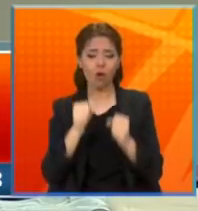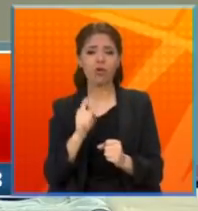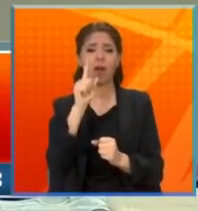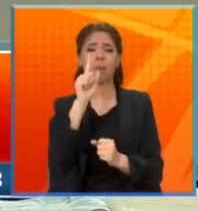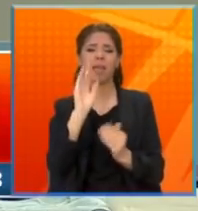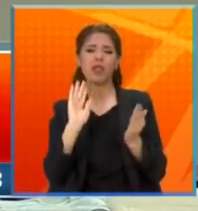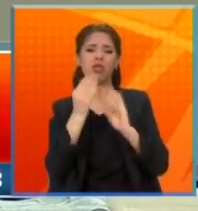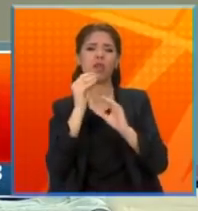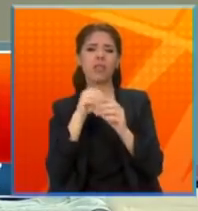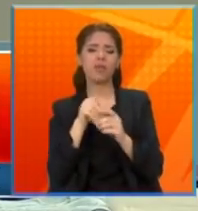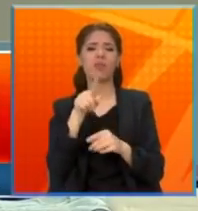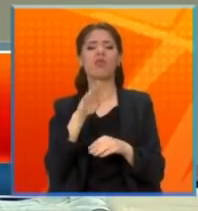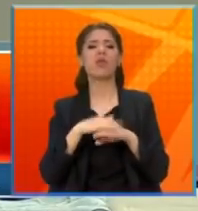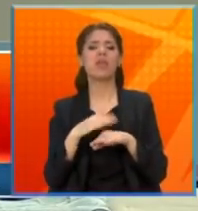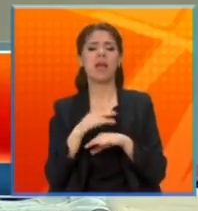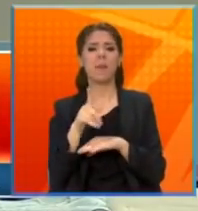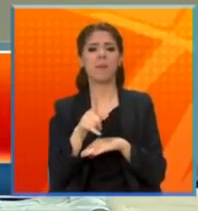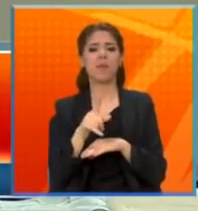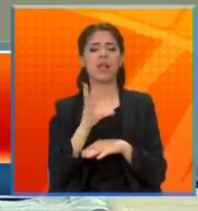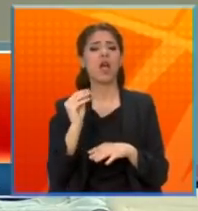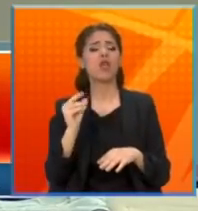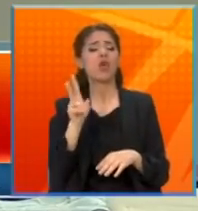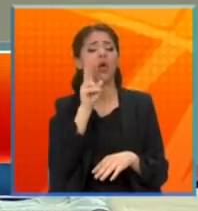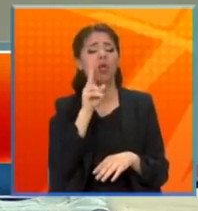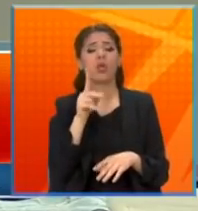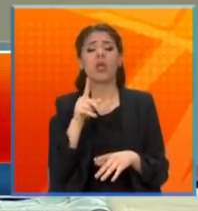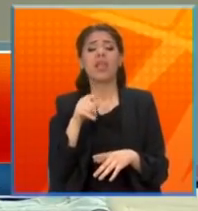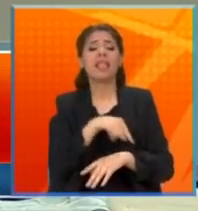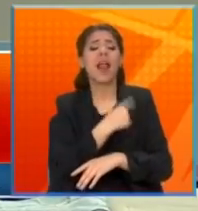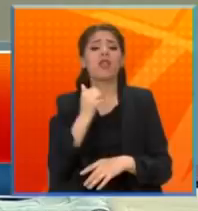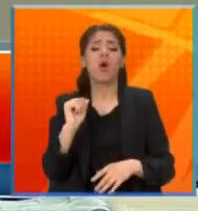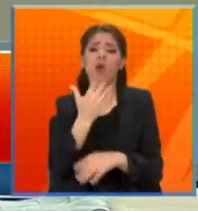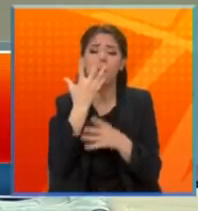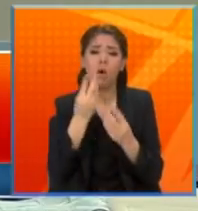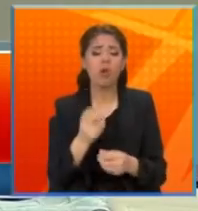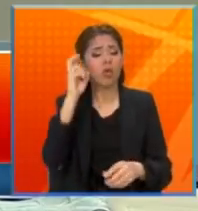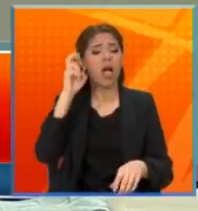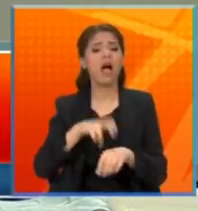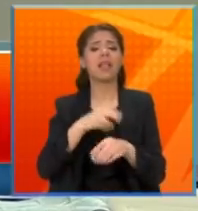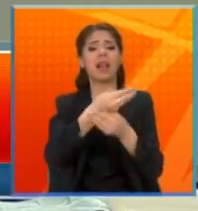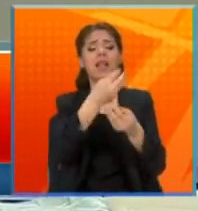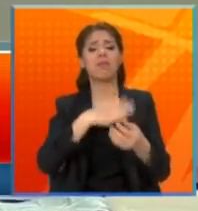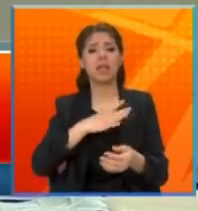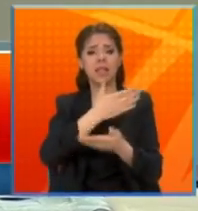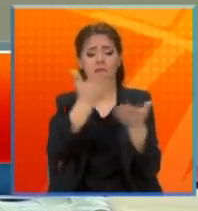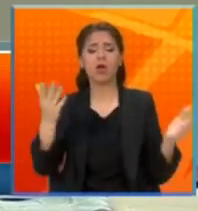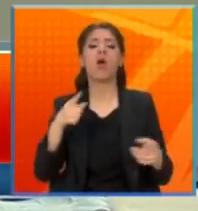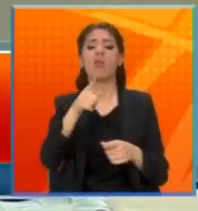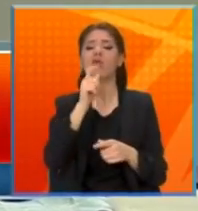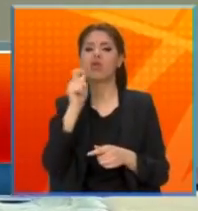dönem için bunu sağlamasının son derece önemli olduğunu tekrar hatırlatmak istiyorum. Sözü Sayın